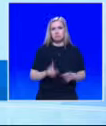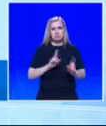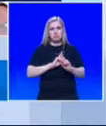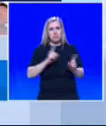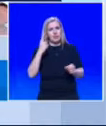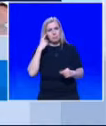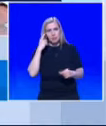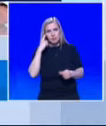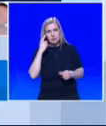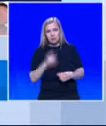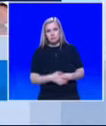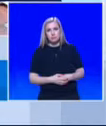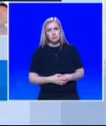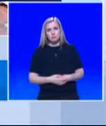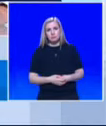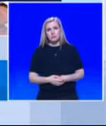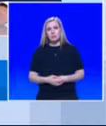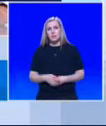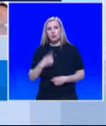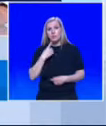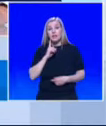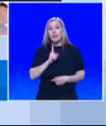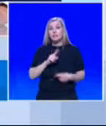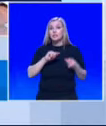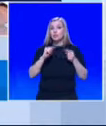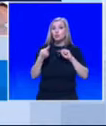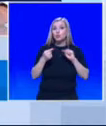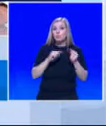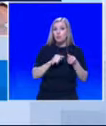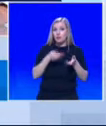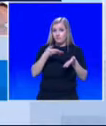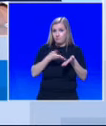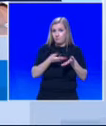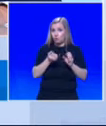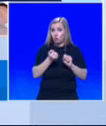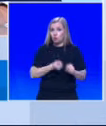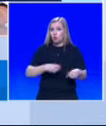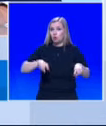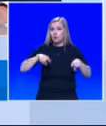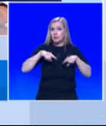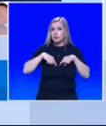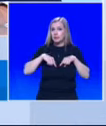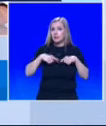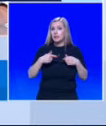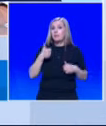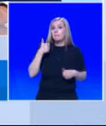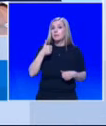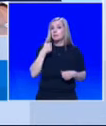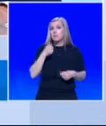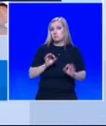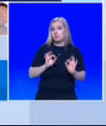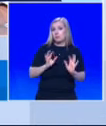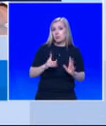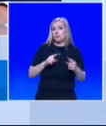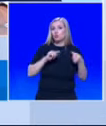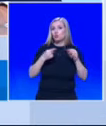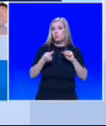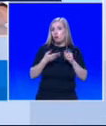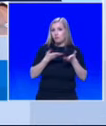Това, според вас, трябва ли да бъде оспорено в Конституционния съд и БСП, например, ще го оспори